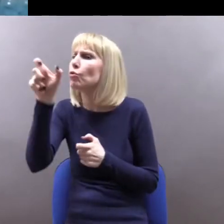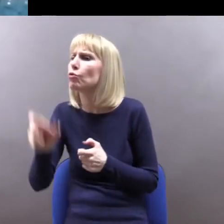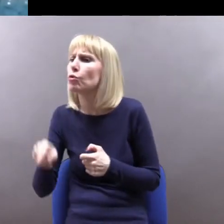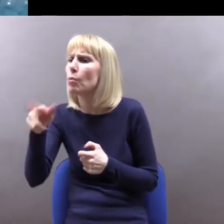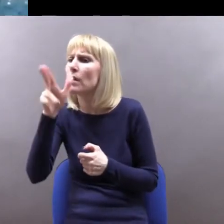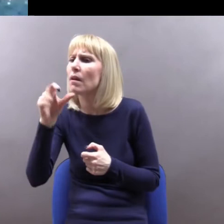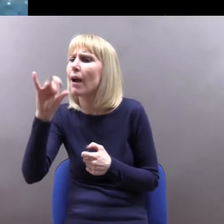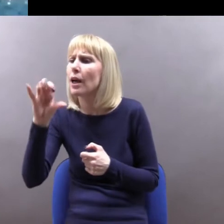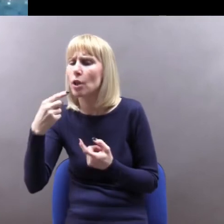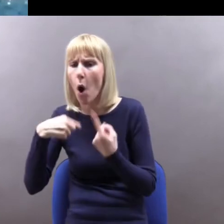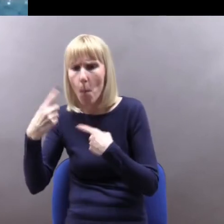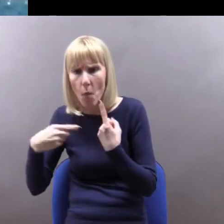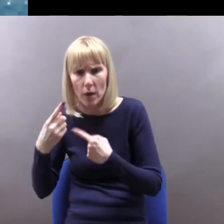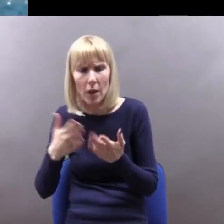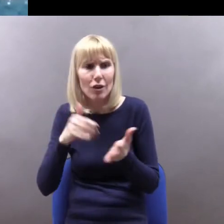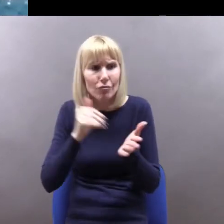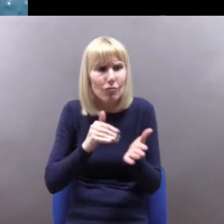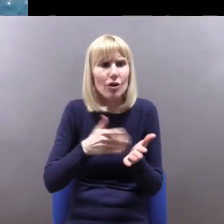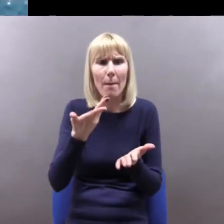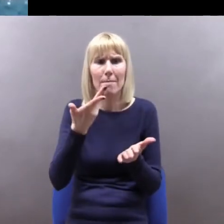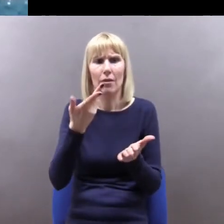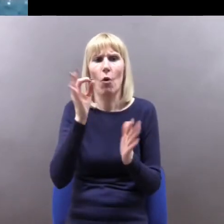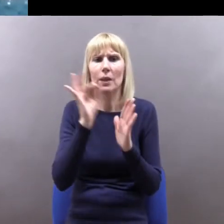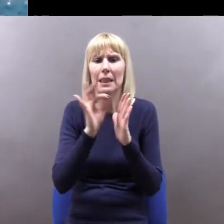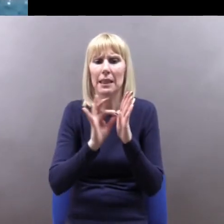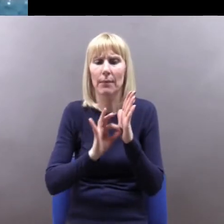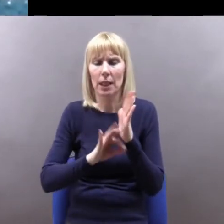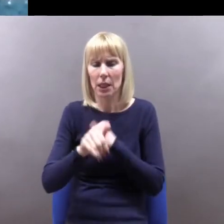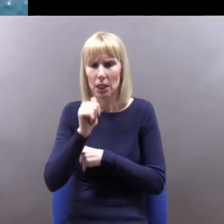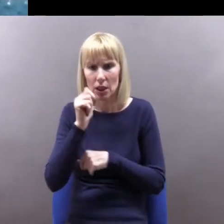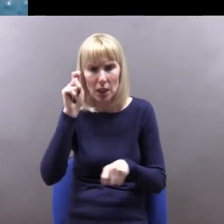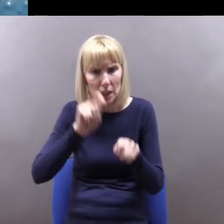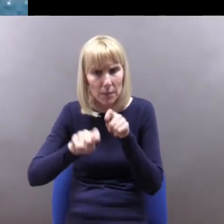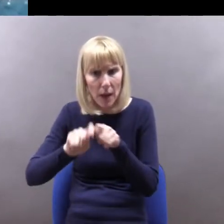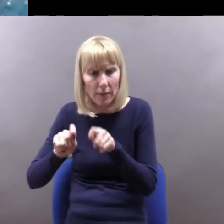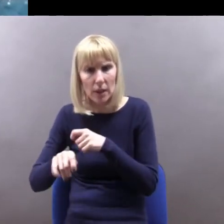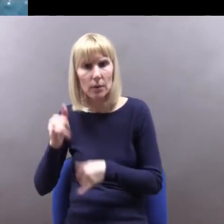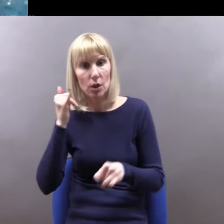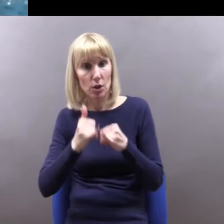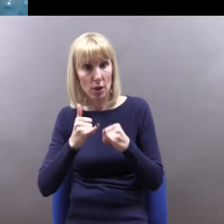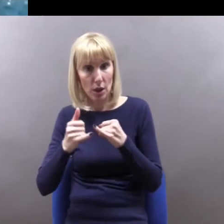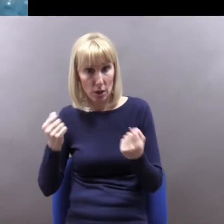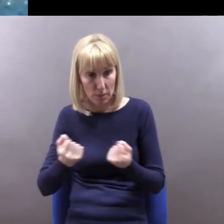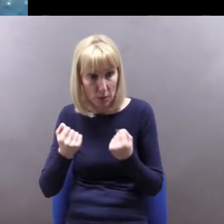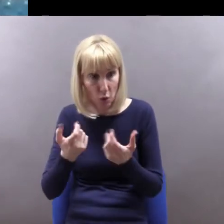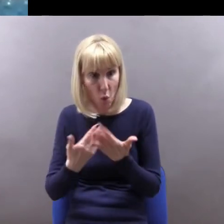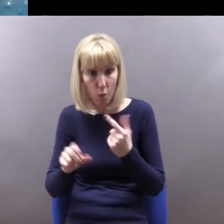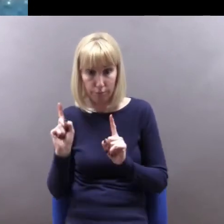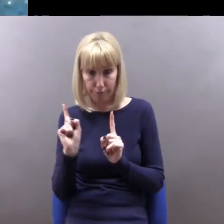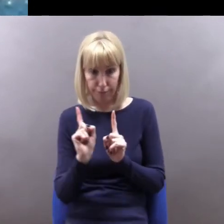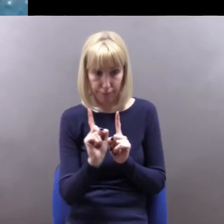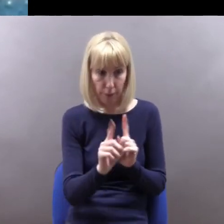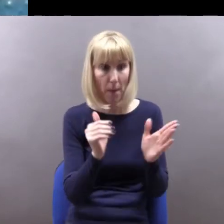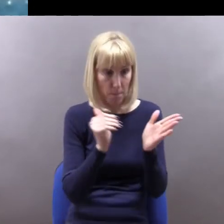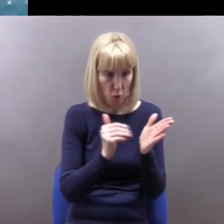to mówiła, że trzeba to sprawdzać co jakiś czas, praktycznie codziennie, że jakby się zdarzyło i by przyszła ta osoba,